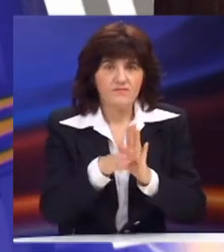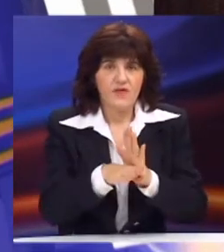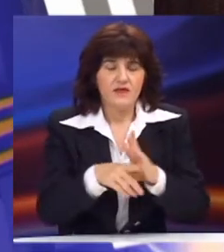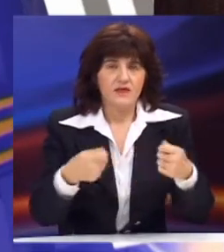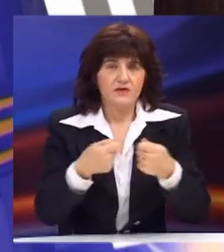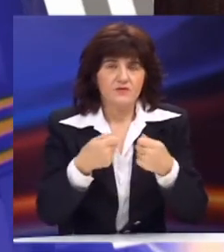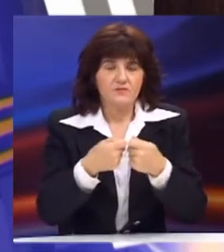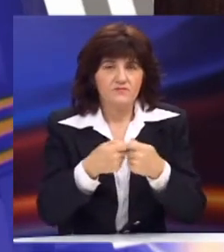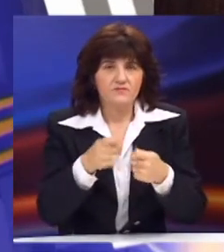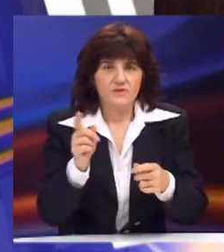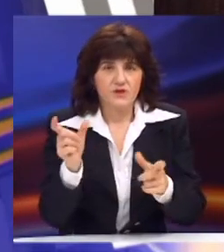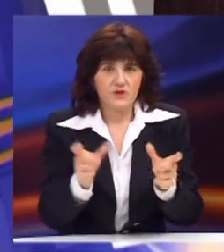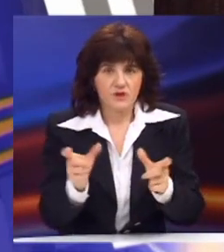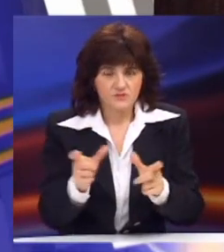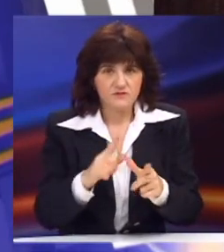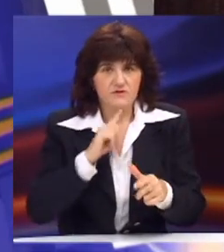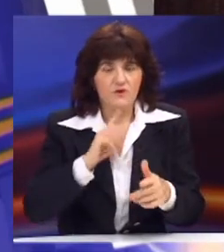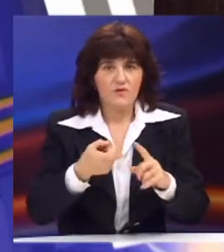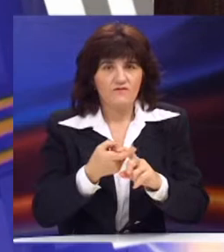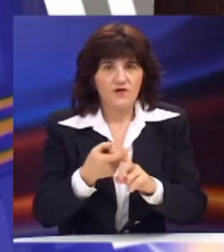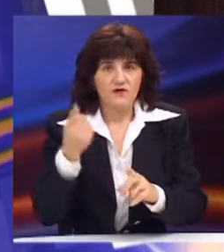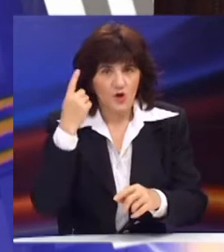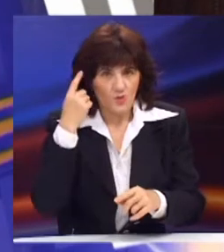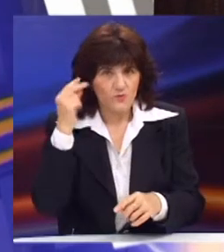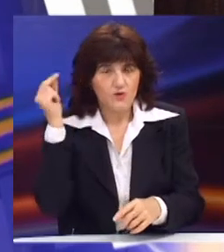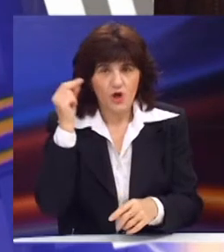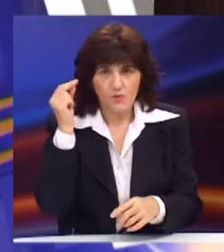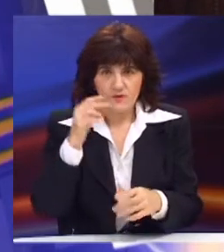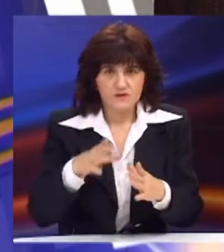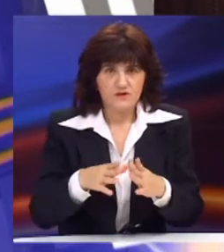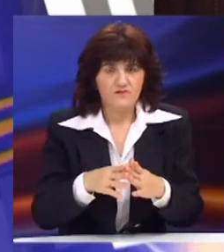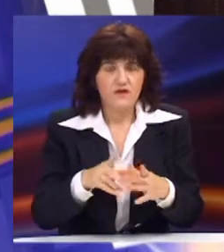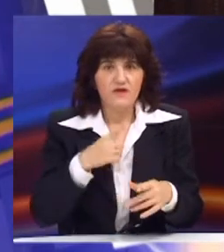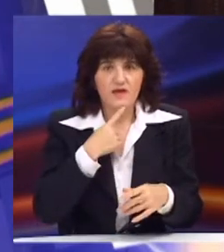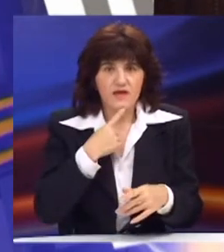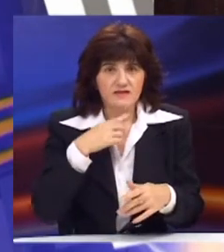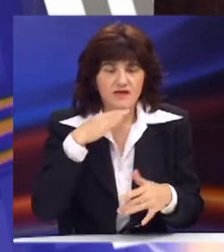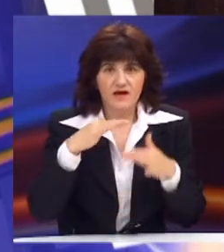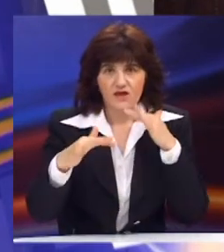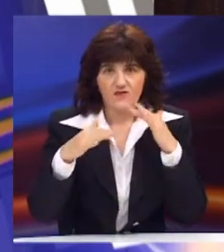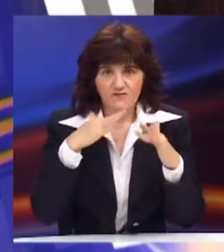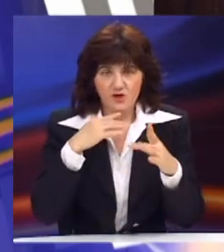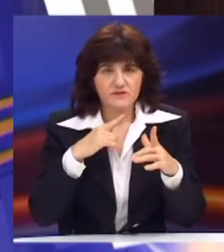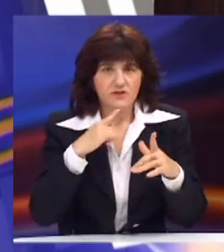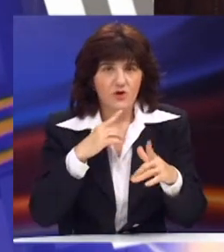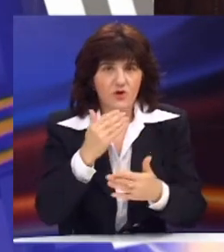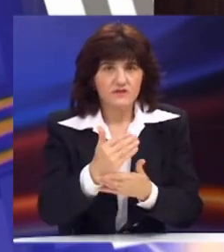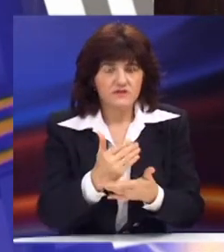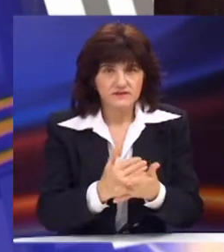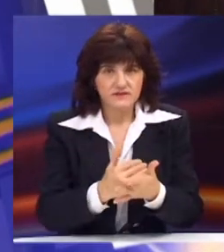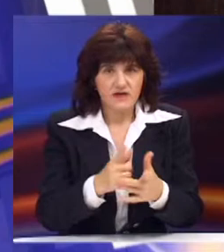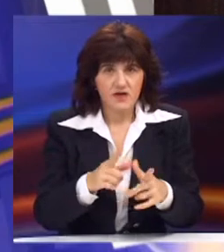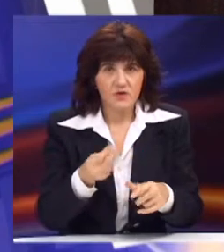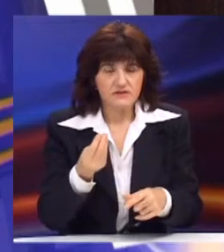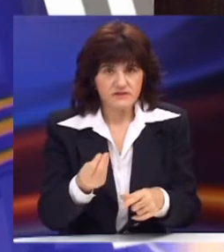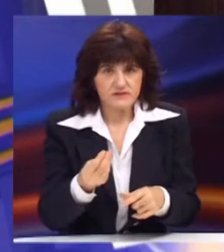pa i Bunjevačkog nacionalnog saveta o ostvarivanju prava u oblasti kulture, obrazovanja, upotrebe jezika i informisanja koje zakonski